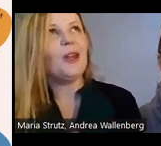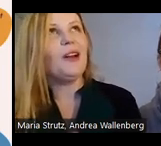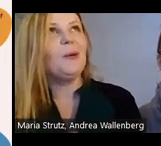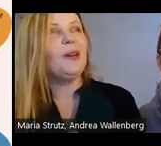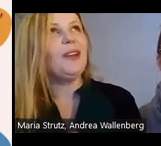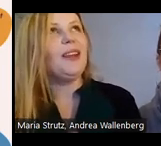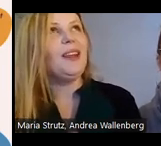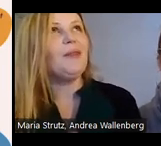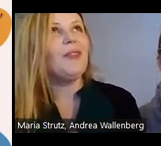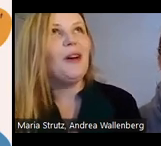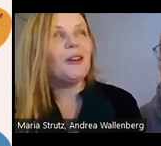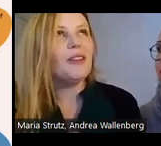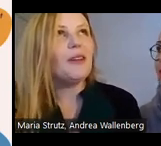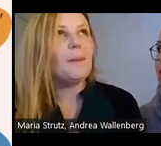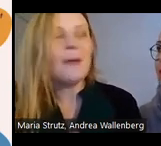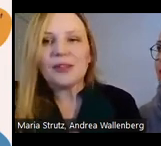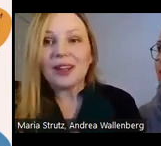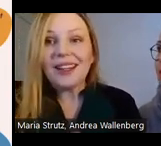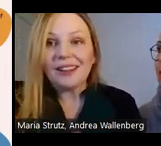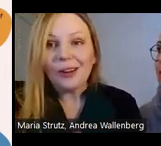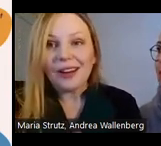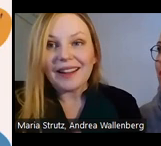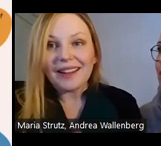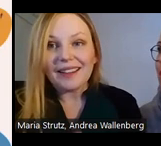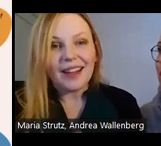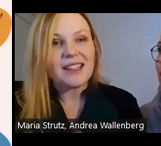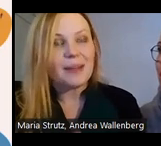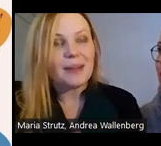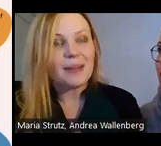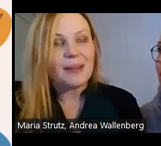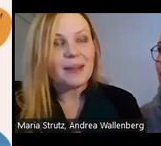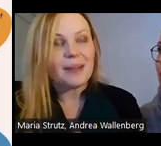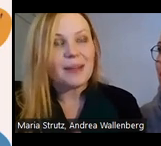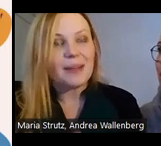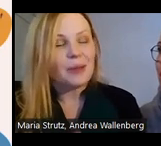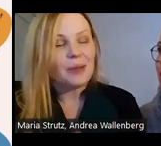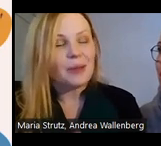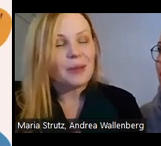När kommunikation inte har något meningsfullt innehåll egentligen. Det kan